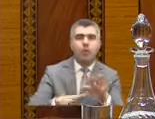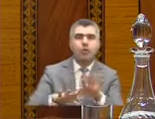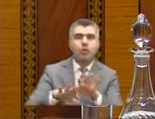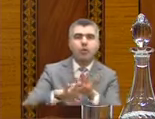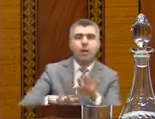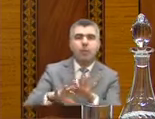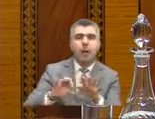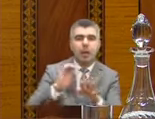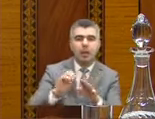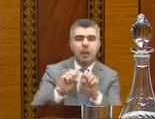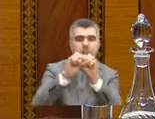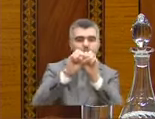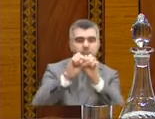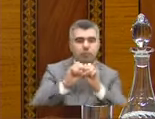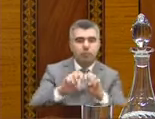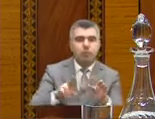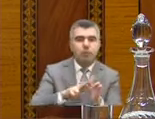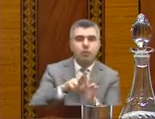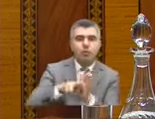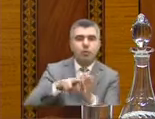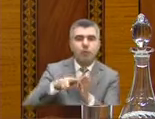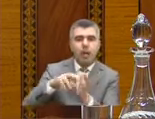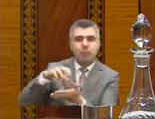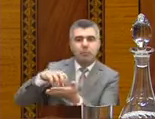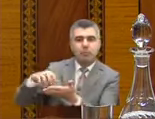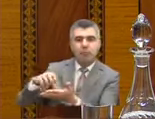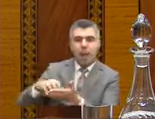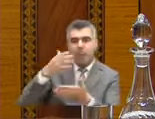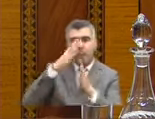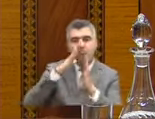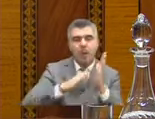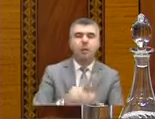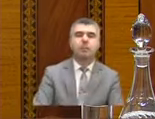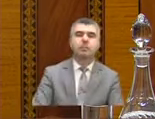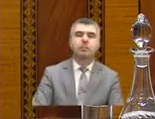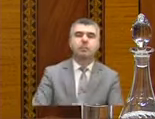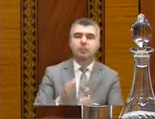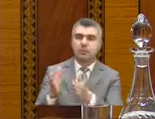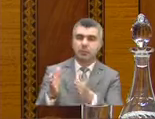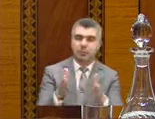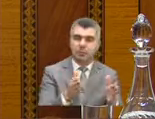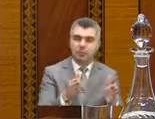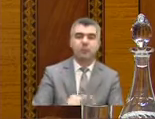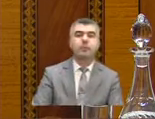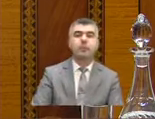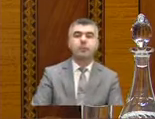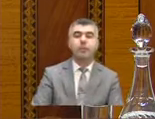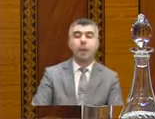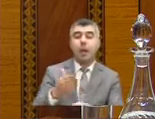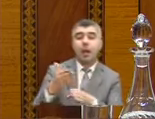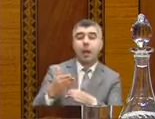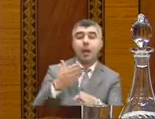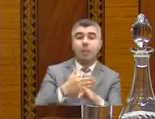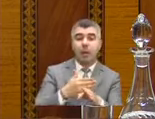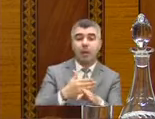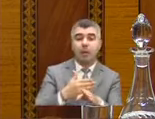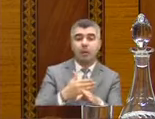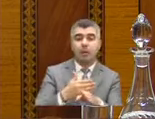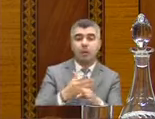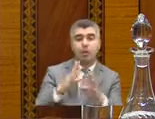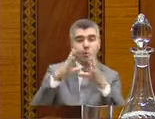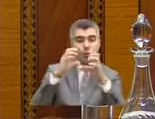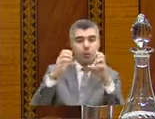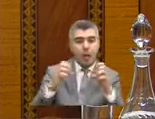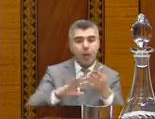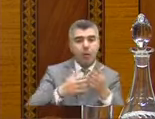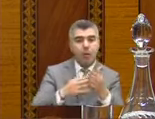والمجالية بمختلف جهات المملكة. حضرات السيدات والسادة، قبل الخوض في توجهات مشروع قانون